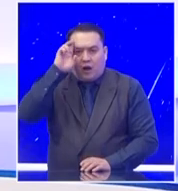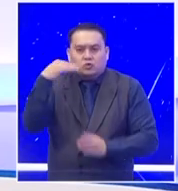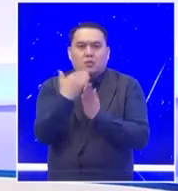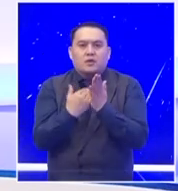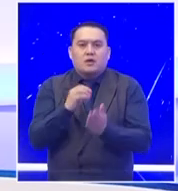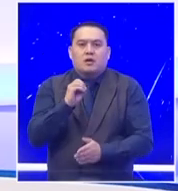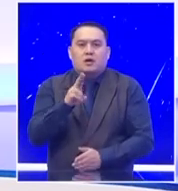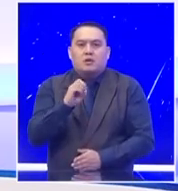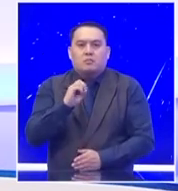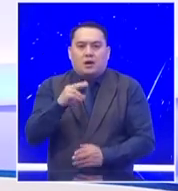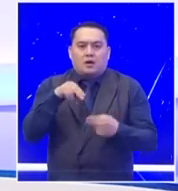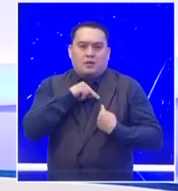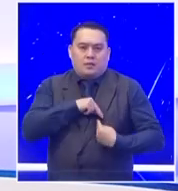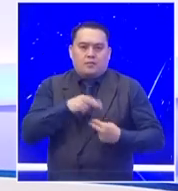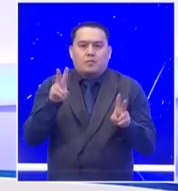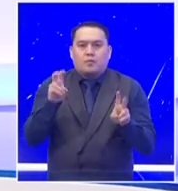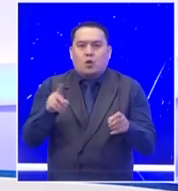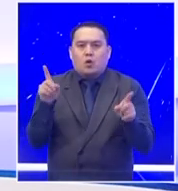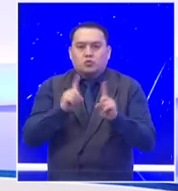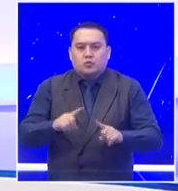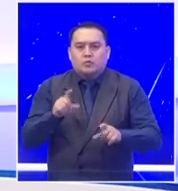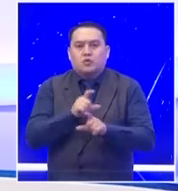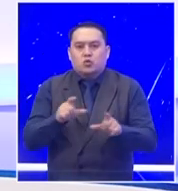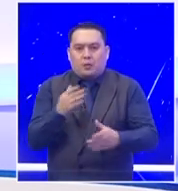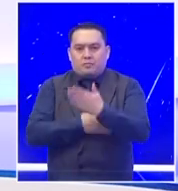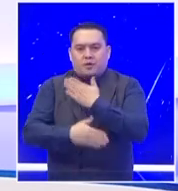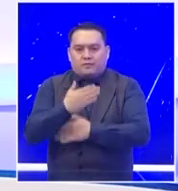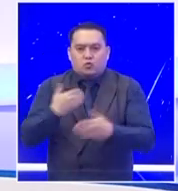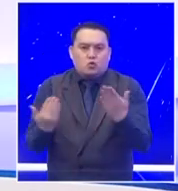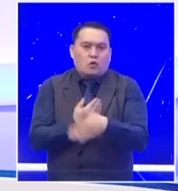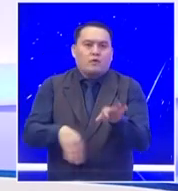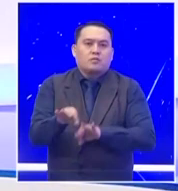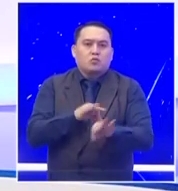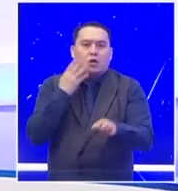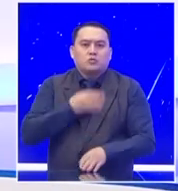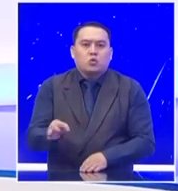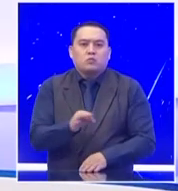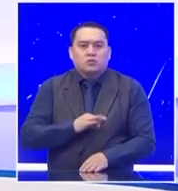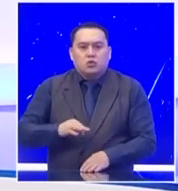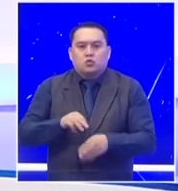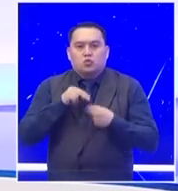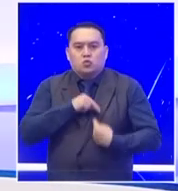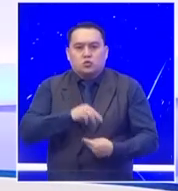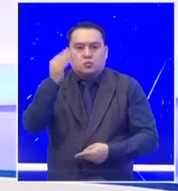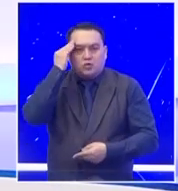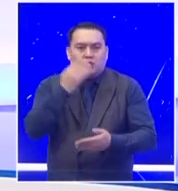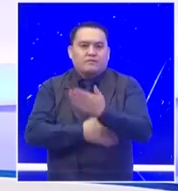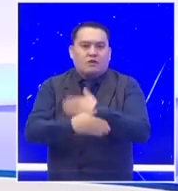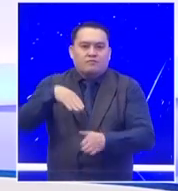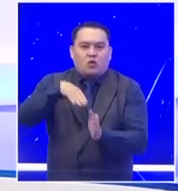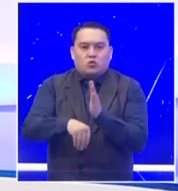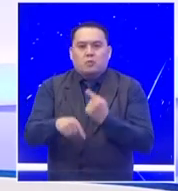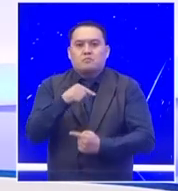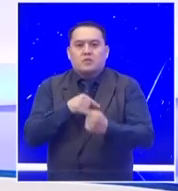Государственная программа «Еңбек» в помощь людям с особыми потребностями. Благодаря новому проекту в Алматинской области трудоспособные инвалиды вовлечены